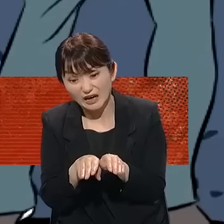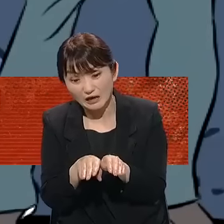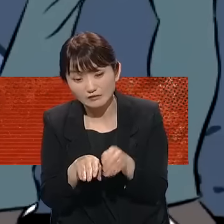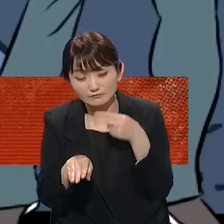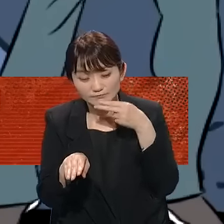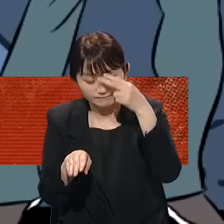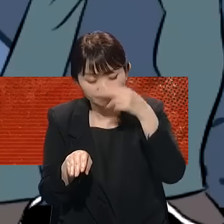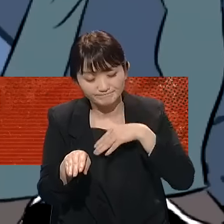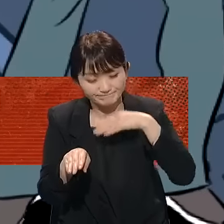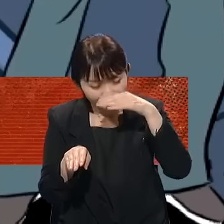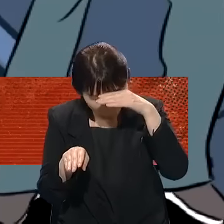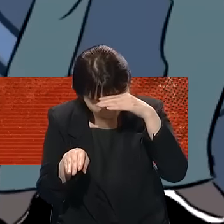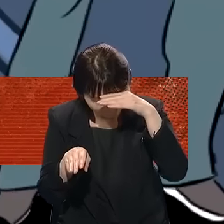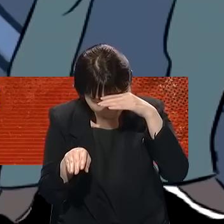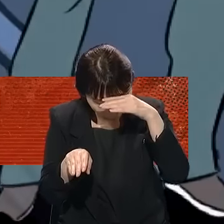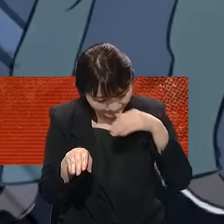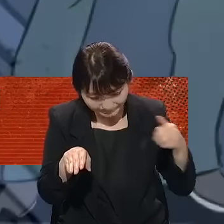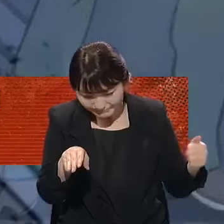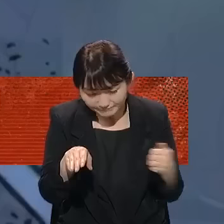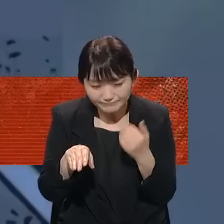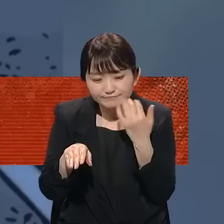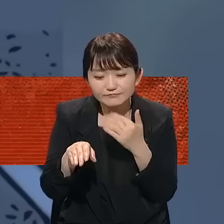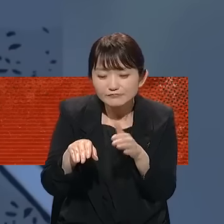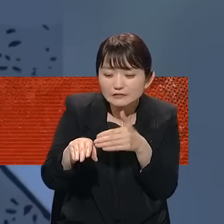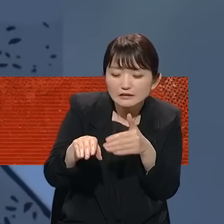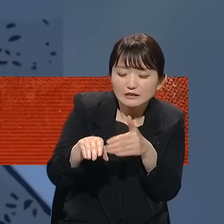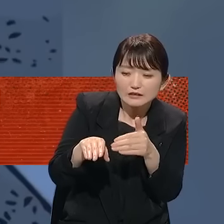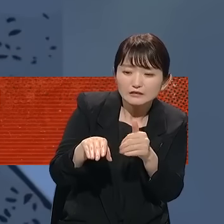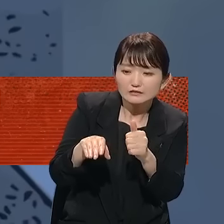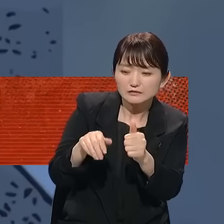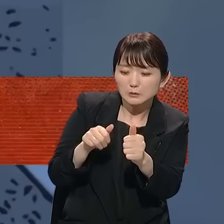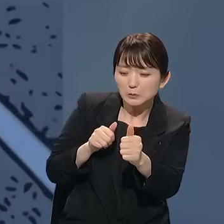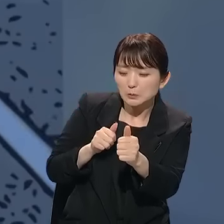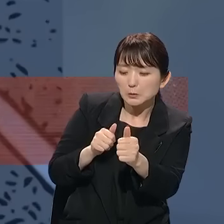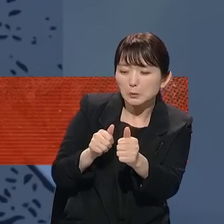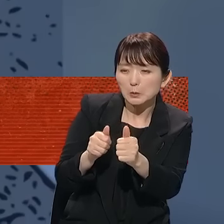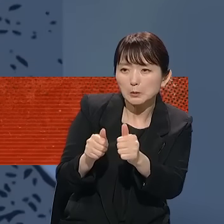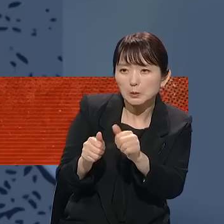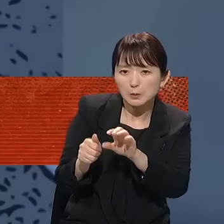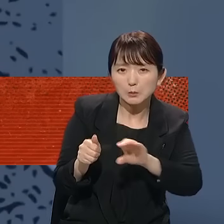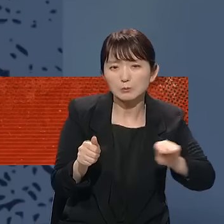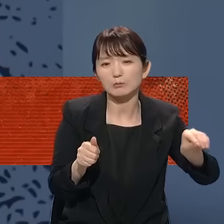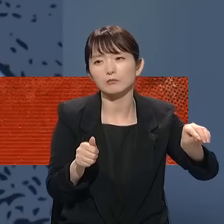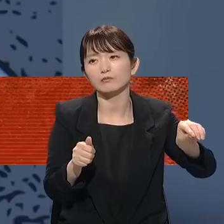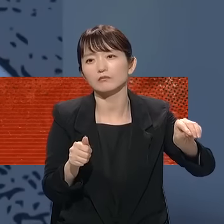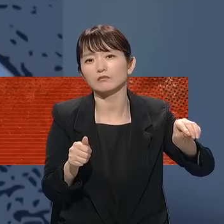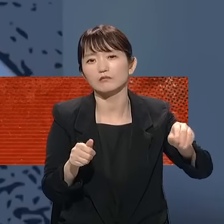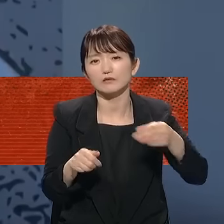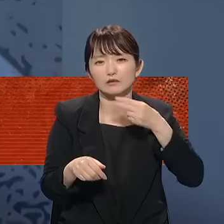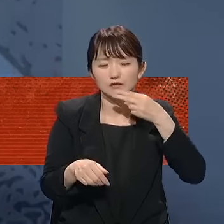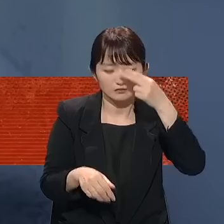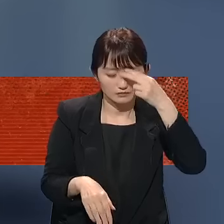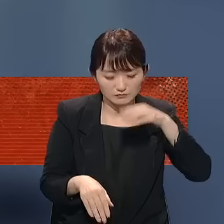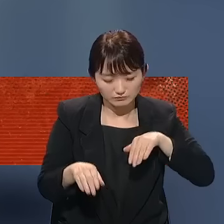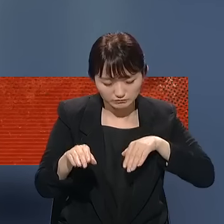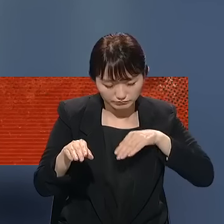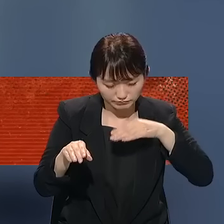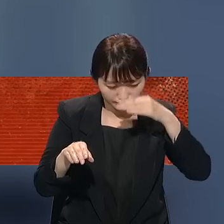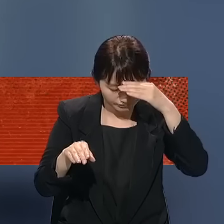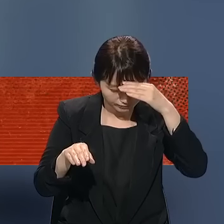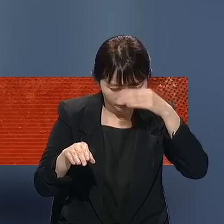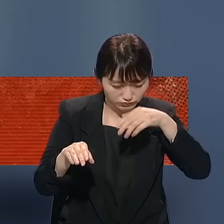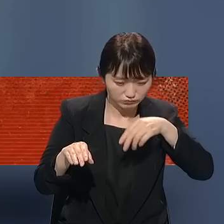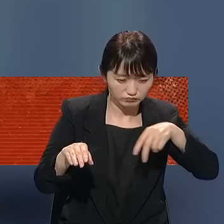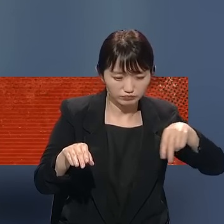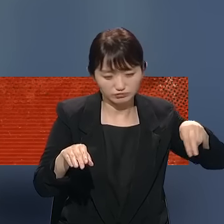상태에서 페인트 칠하다가 자기가 가까이 다가가니까 이제 자리를 피하는데 얼마나 술을 많이 마셨는지 하여튼 좀 몸을